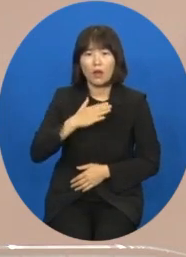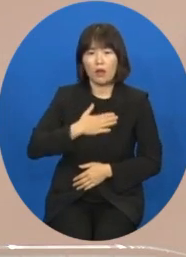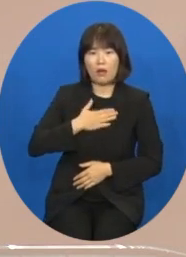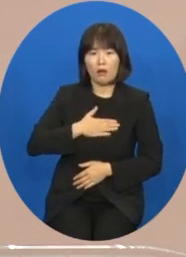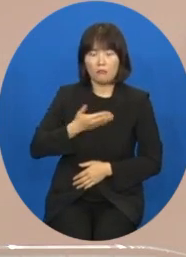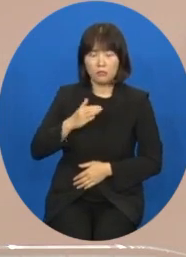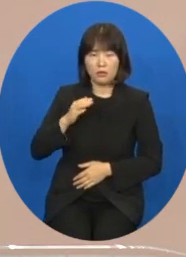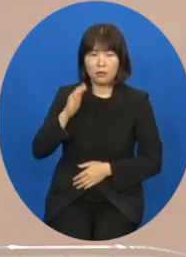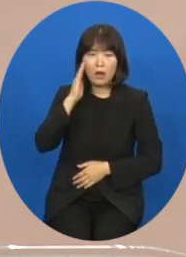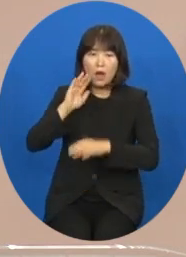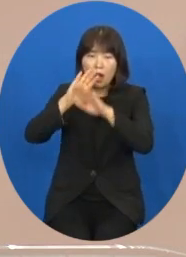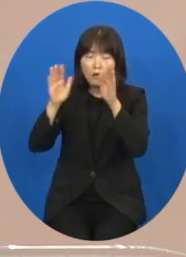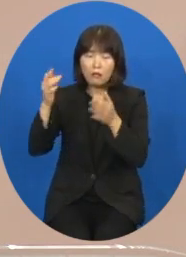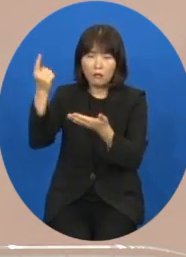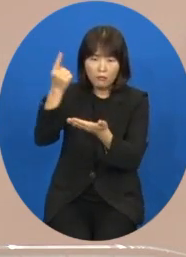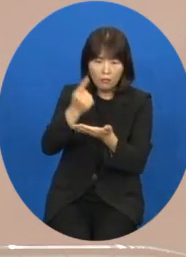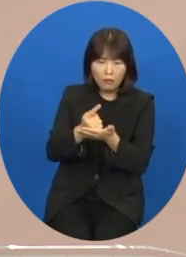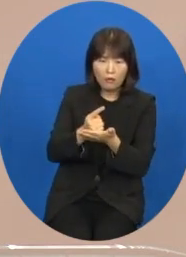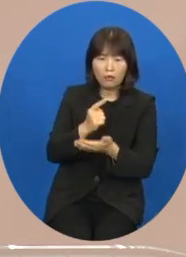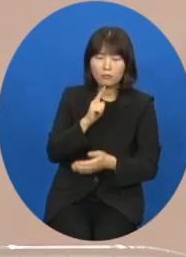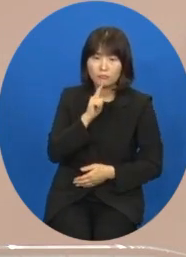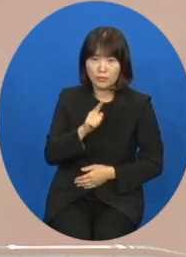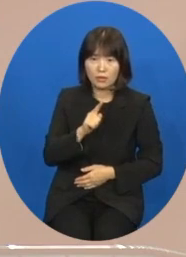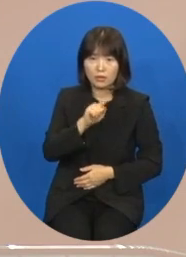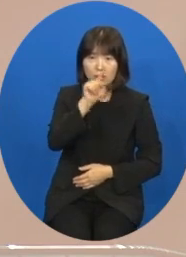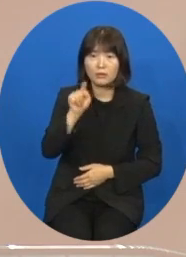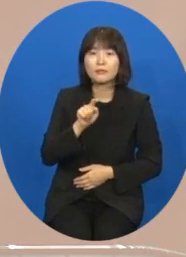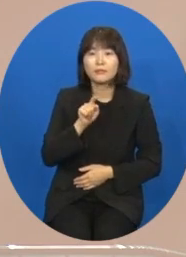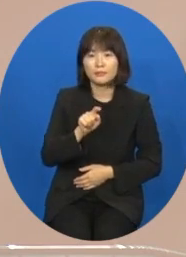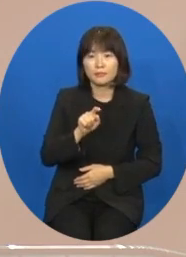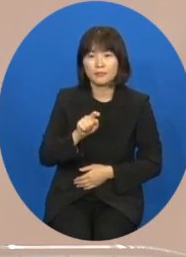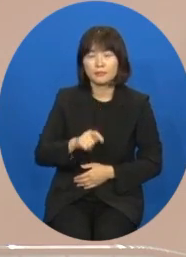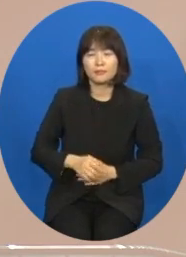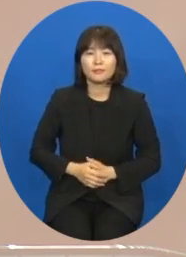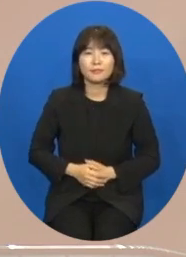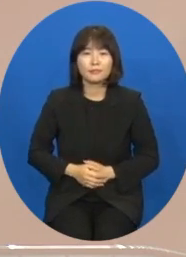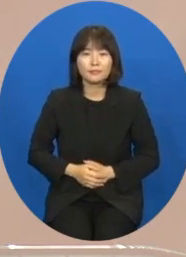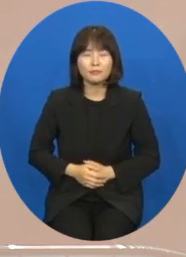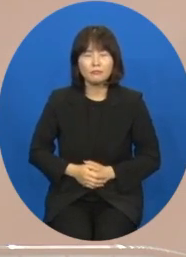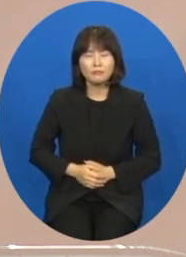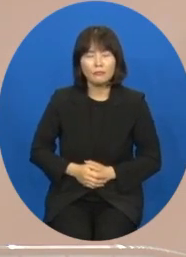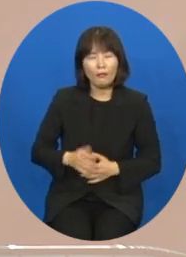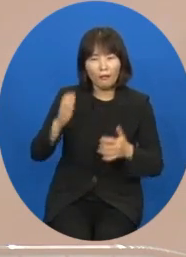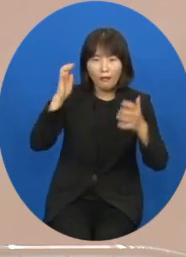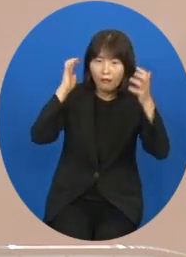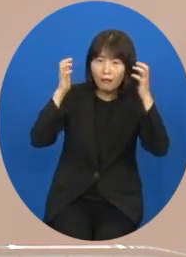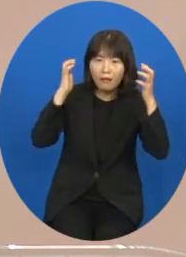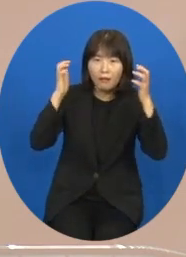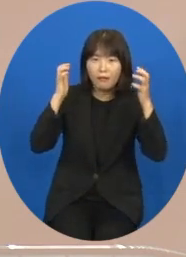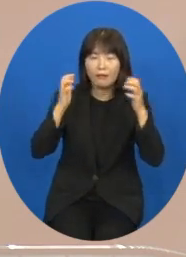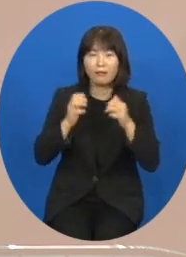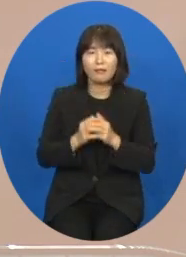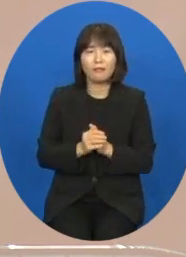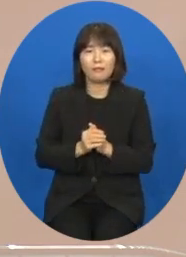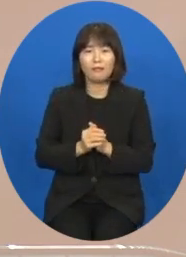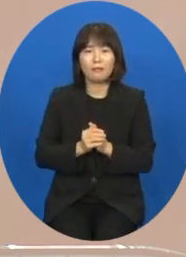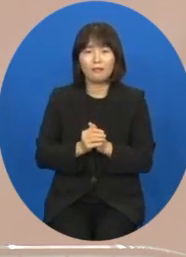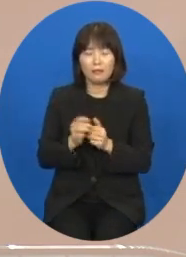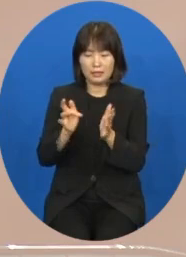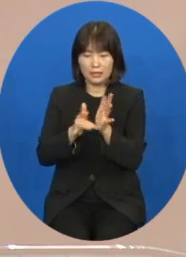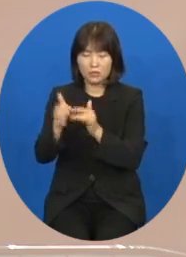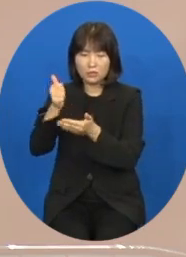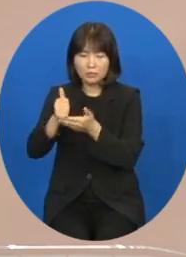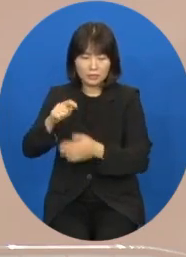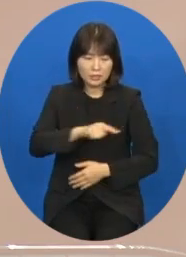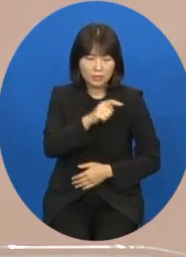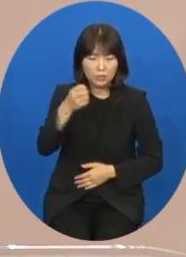어떻게 하늘에서 내려왔다고 하는가? 이제 막 혼란스러워지기 시작해요. 예수님께서 그들에게